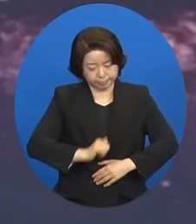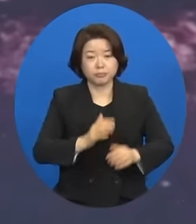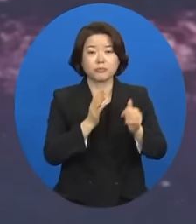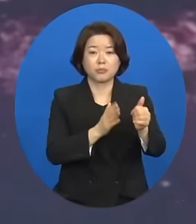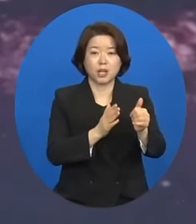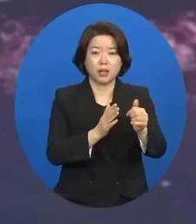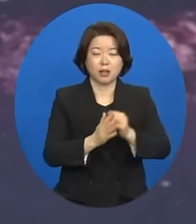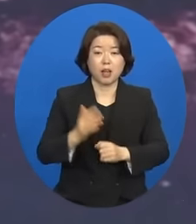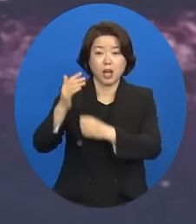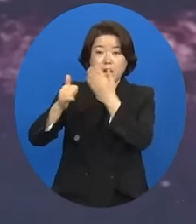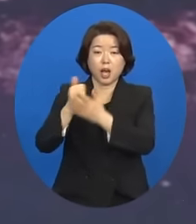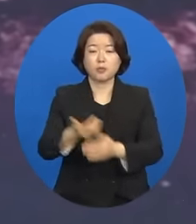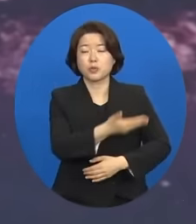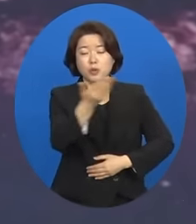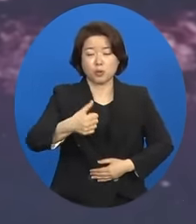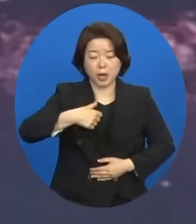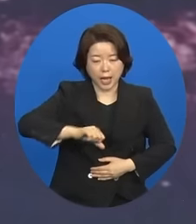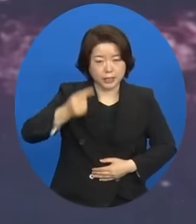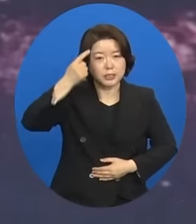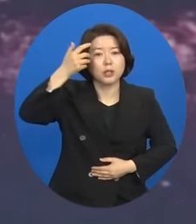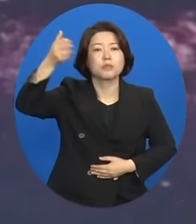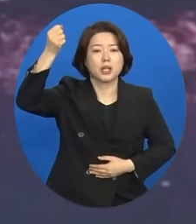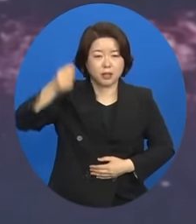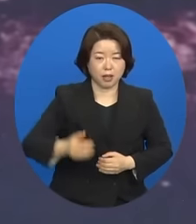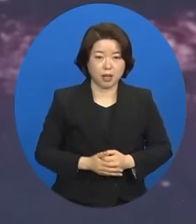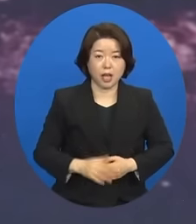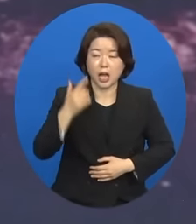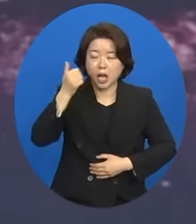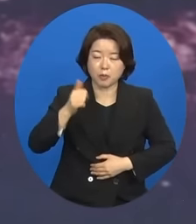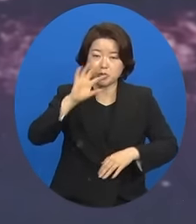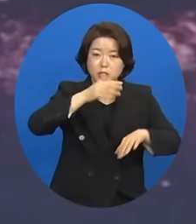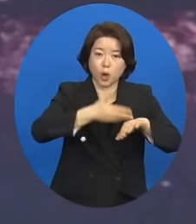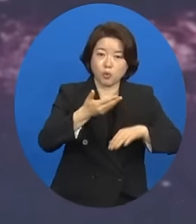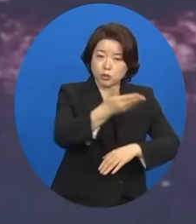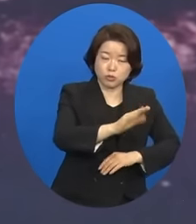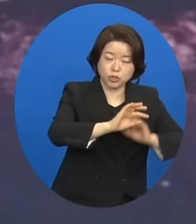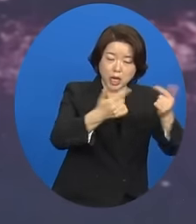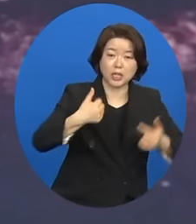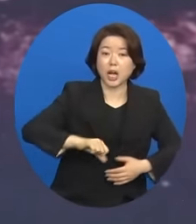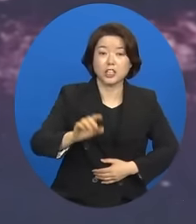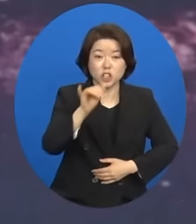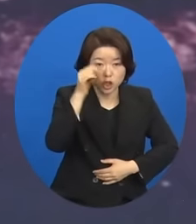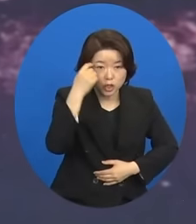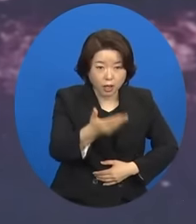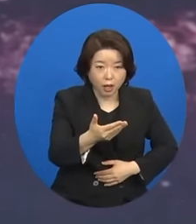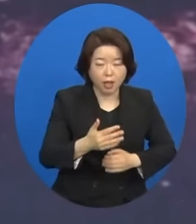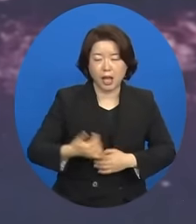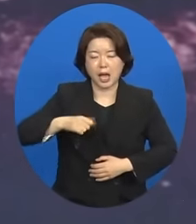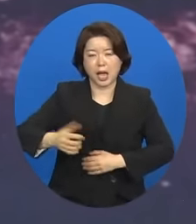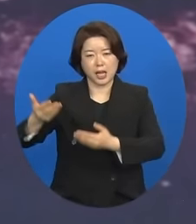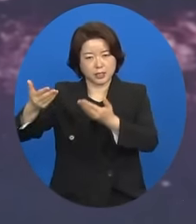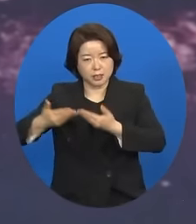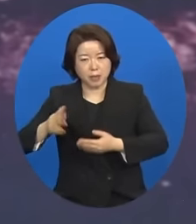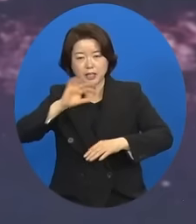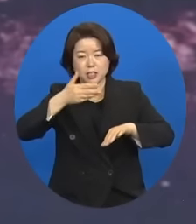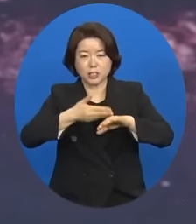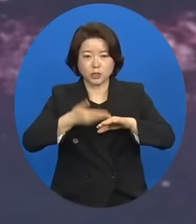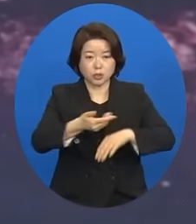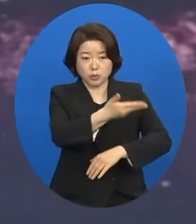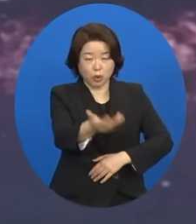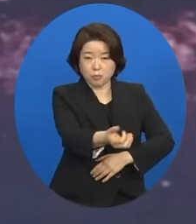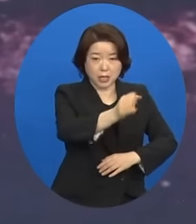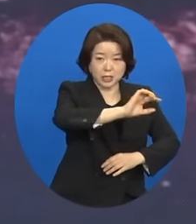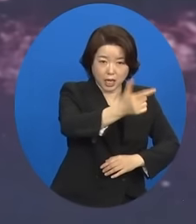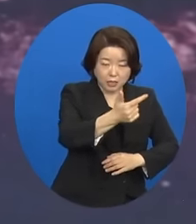아들들 같이 대하십니다 아버지가 연단하는 아들이 어디 있겠습니까 아들이 받는 모든 연단을 여러분이 받다 여러분은